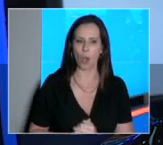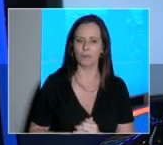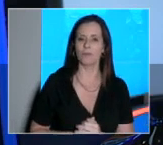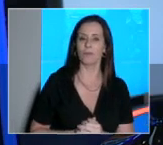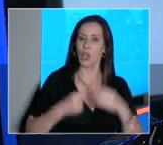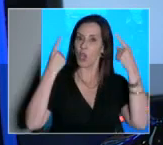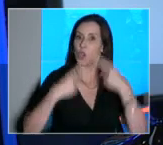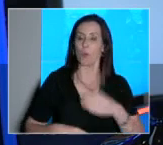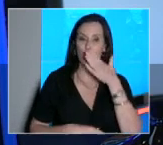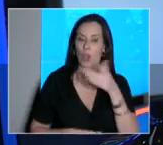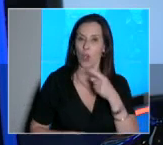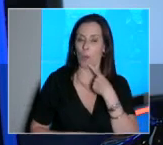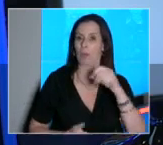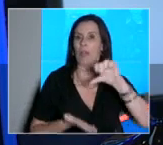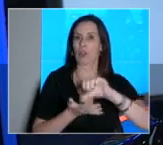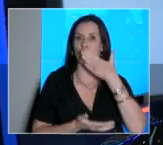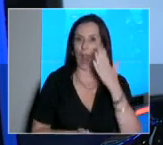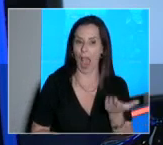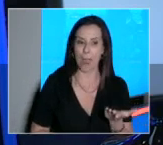תשמע, יום ירושלים, מדברים על העיר.